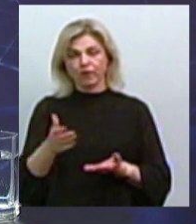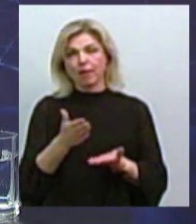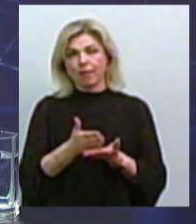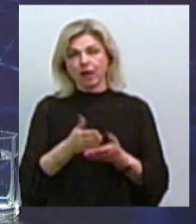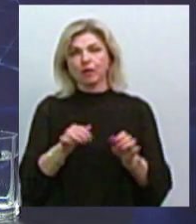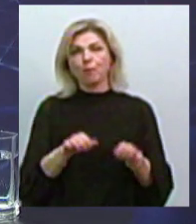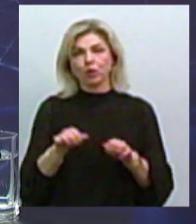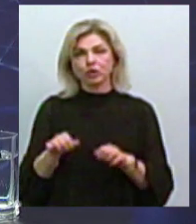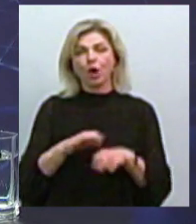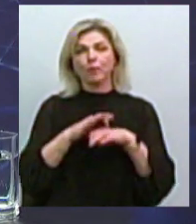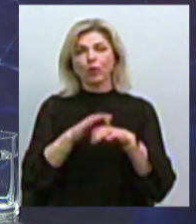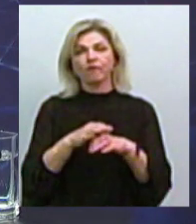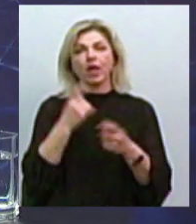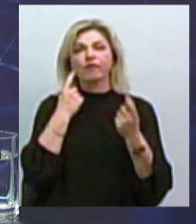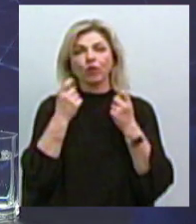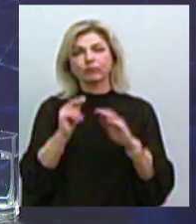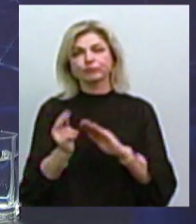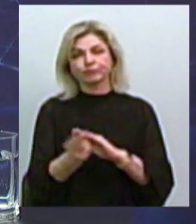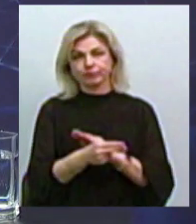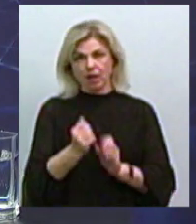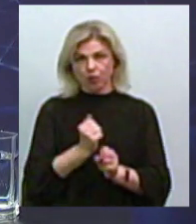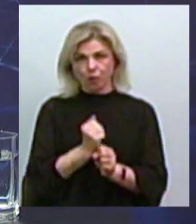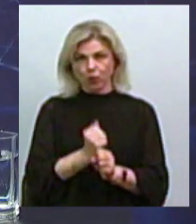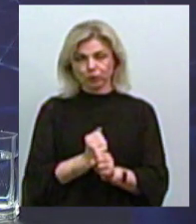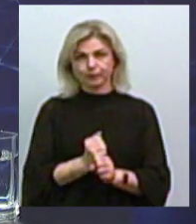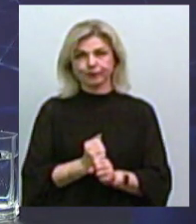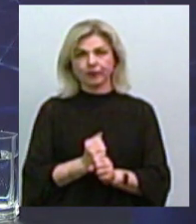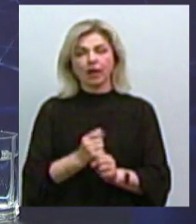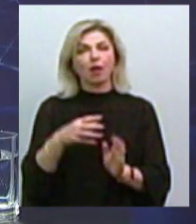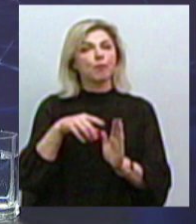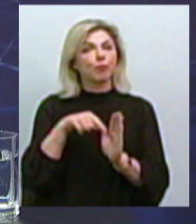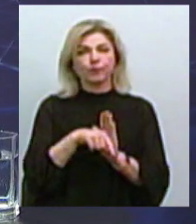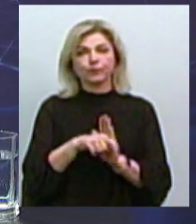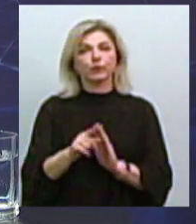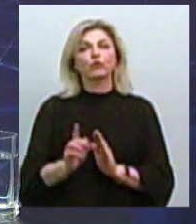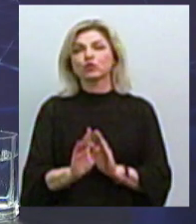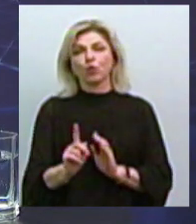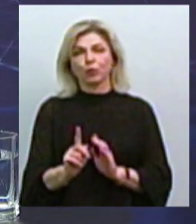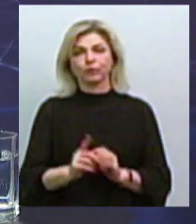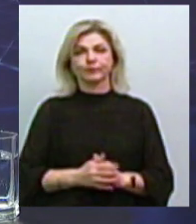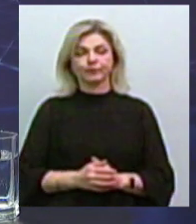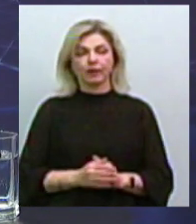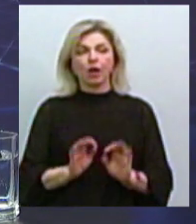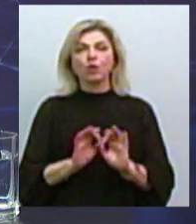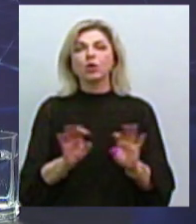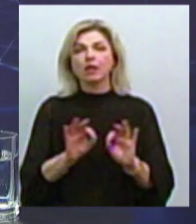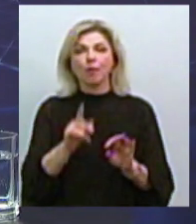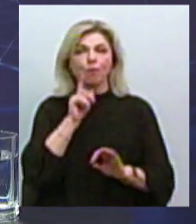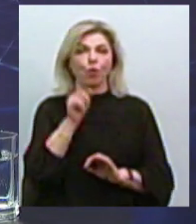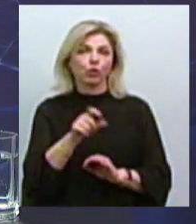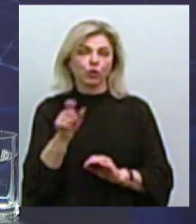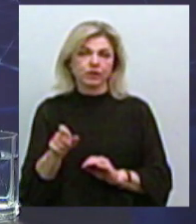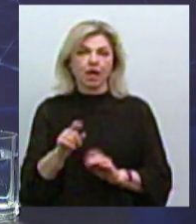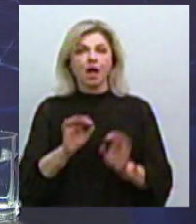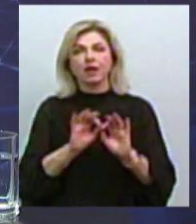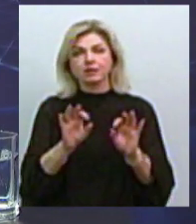можливість провести інформаційно-роз'яснювальну роботу, яка полягає в чому? Розказати молоді, розказати